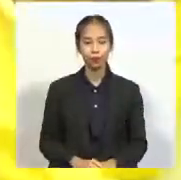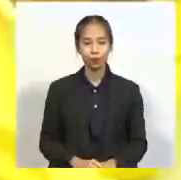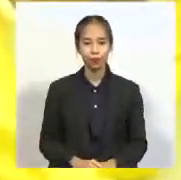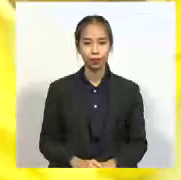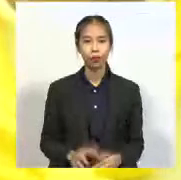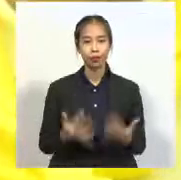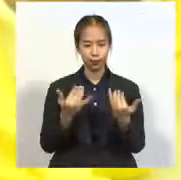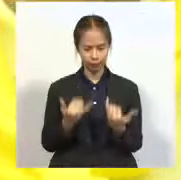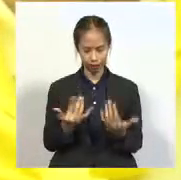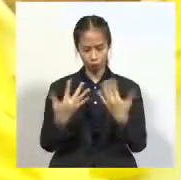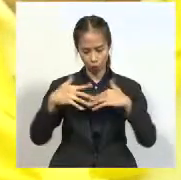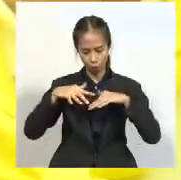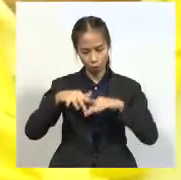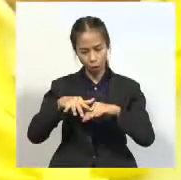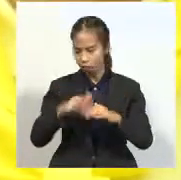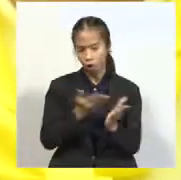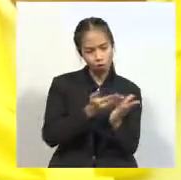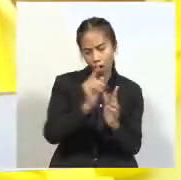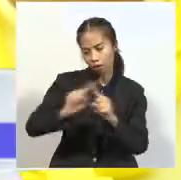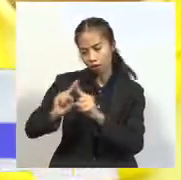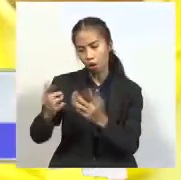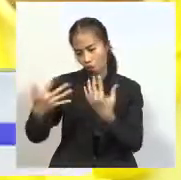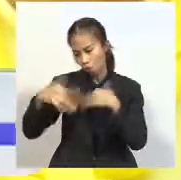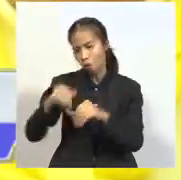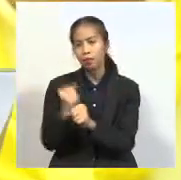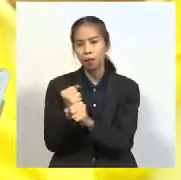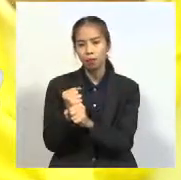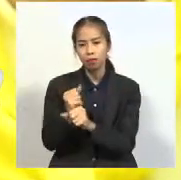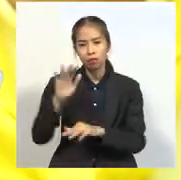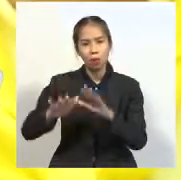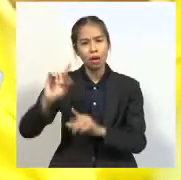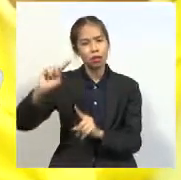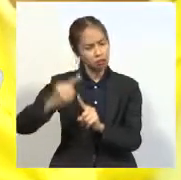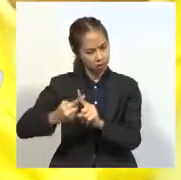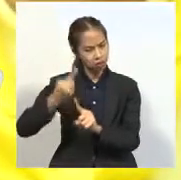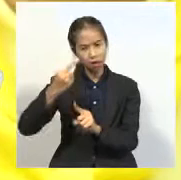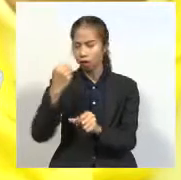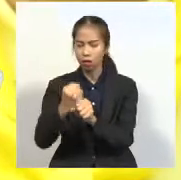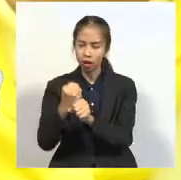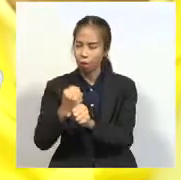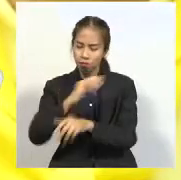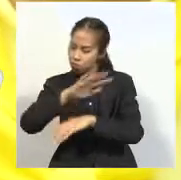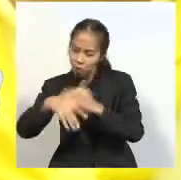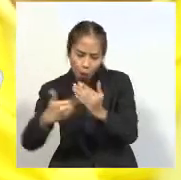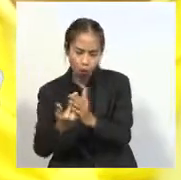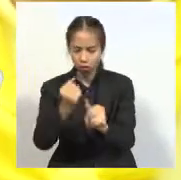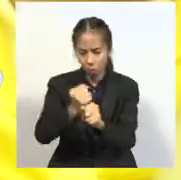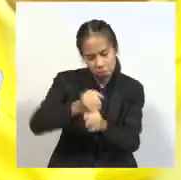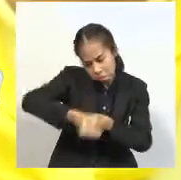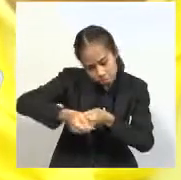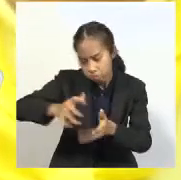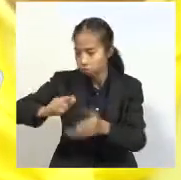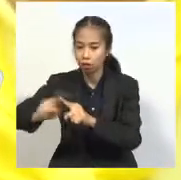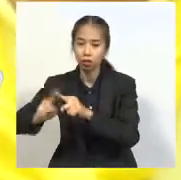พวกเราก็ได้ร่วมกันทุกฝ่ายเลยใช้เวลาประมาณเกือบเดือนฮะตลอดเส้นทางเนี่ยทำทุกอย่างทุกสิ่งให้มันสวยงามเพื่อเ